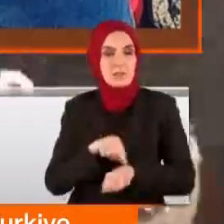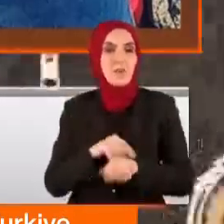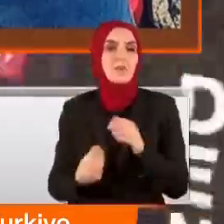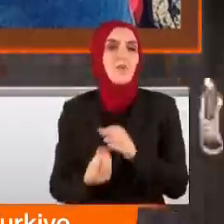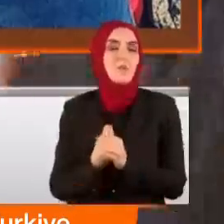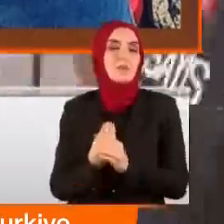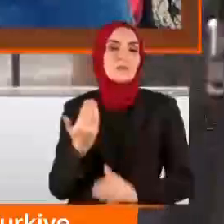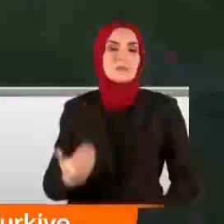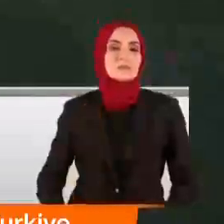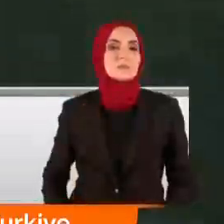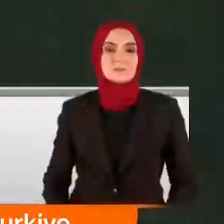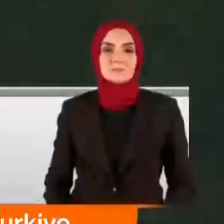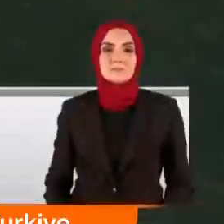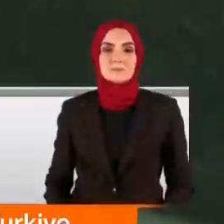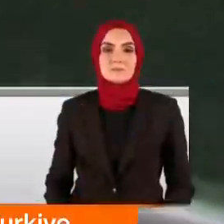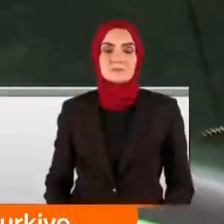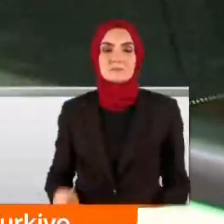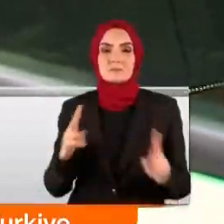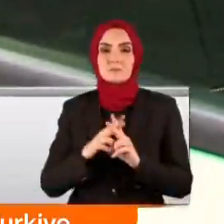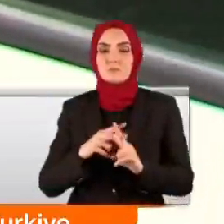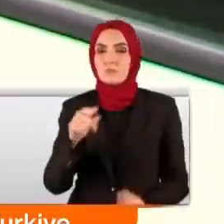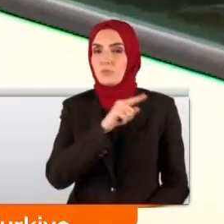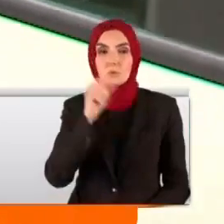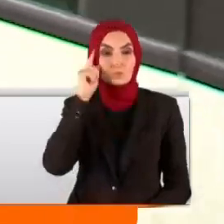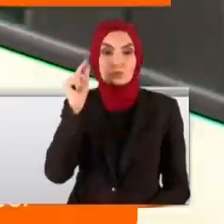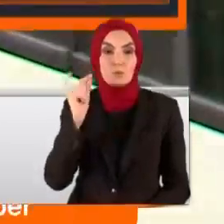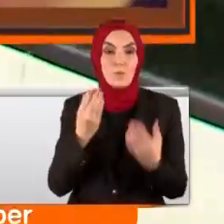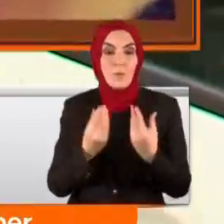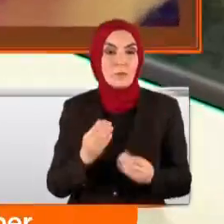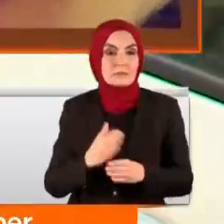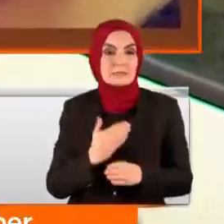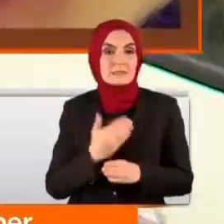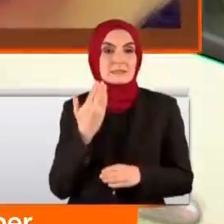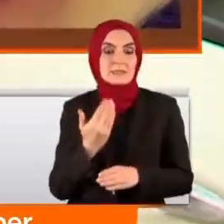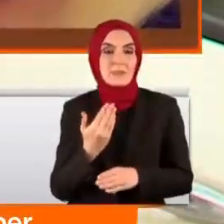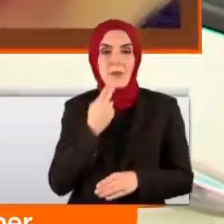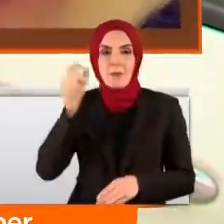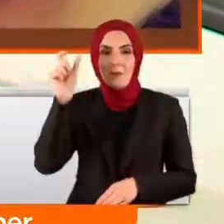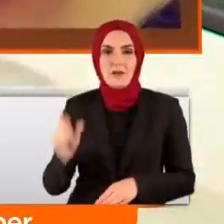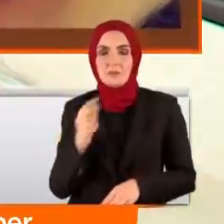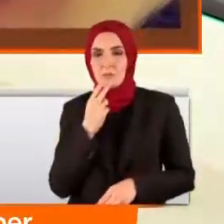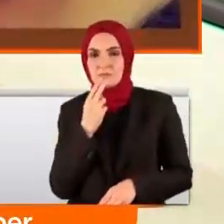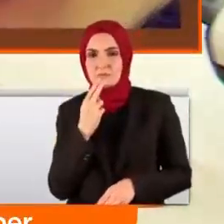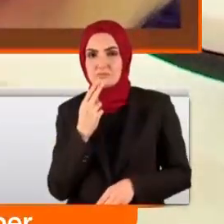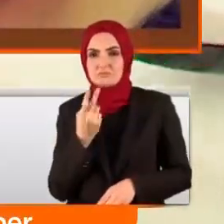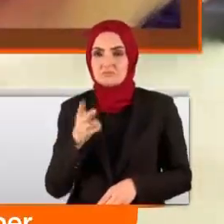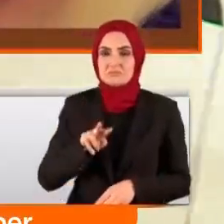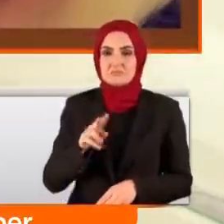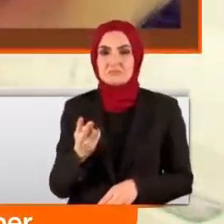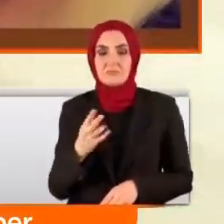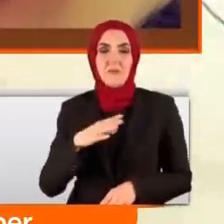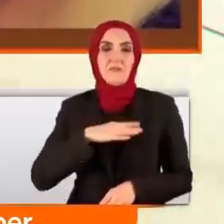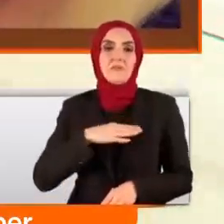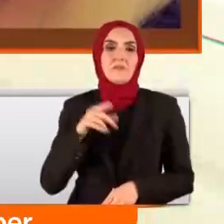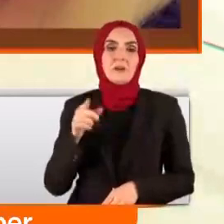efendim? Polisi şüphelendiren 34 yaşındaki kadının çelişkili ifadeleri oldu. Önce